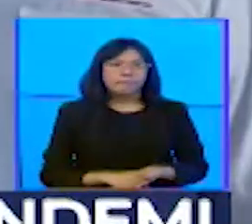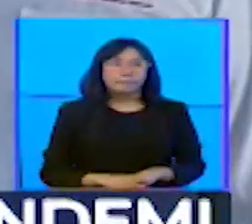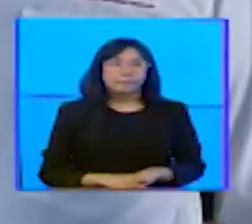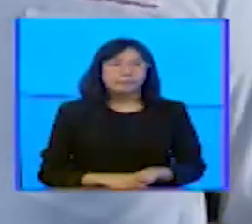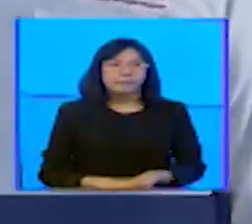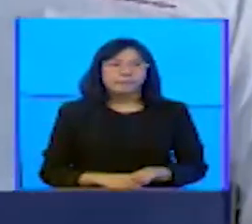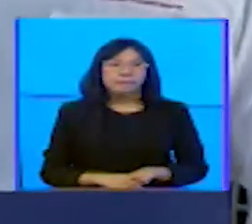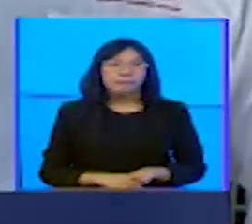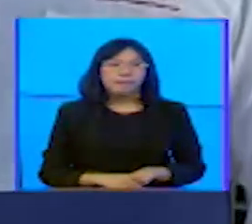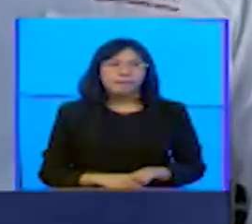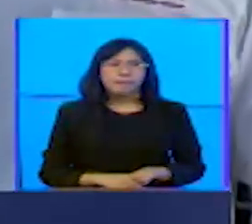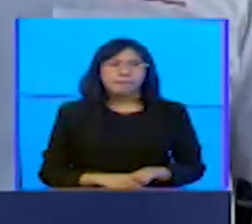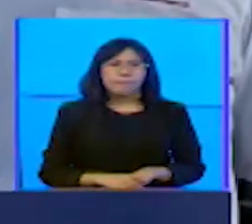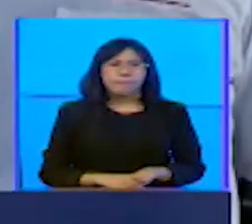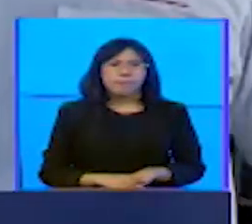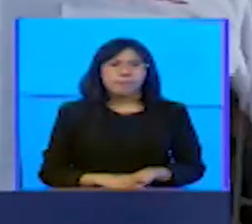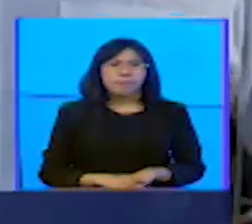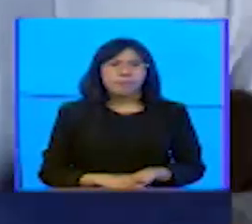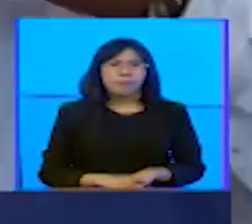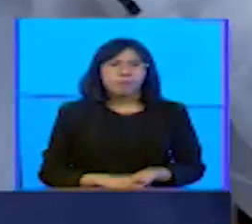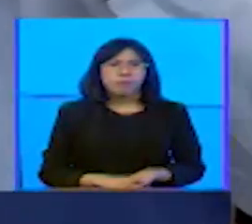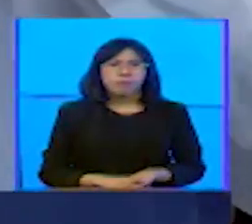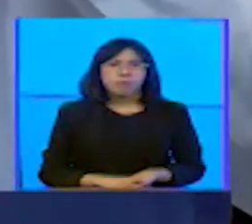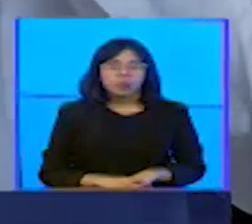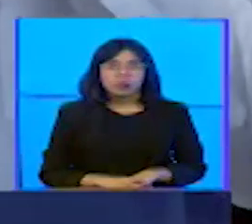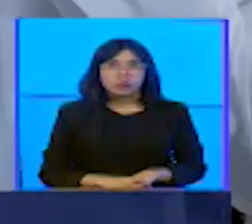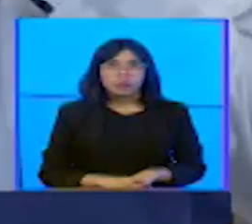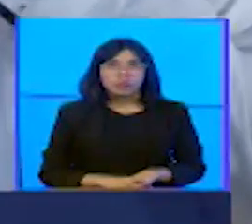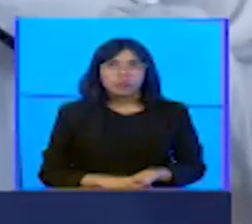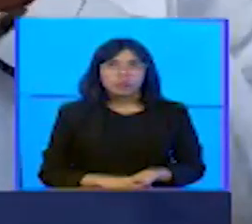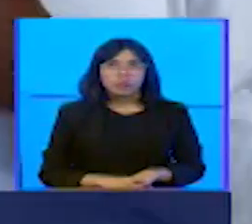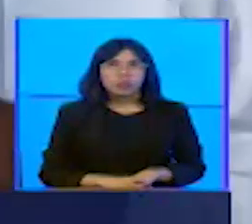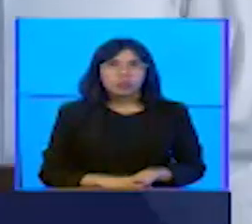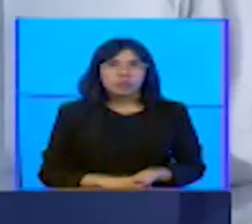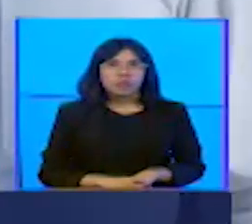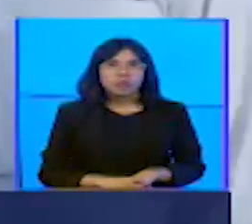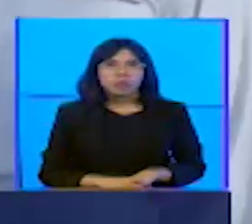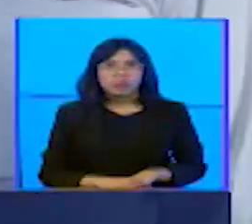Mereka hidup dari seperti ini, gitu ya. Jadi orang-orang yang merasa mempunyai